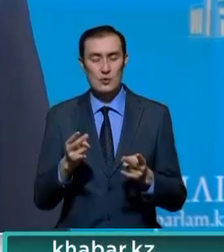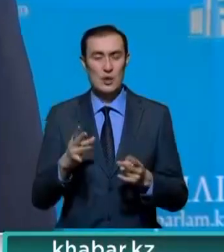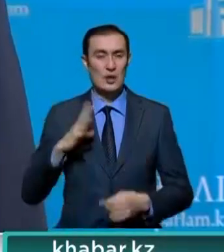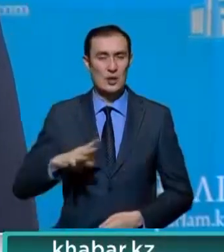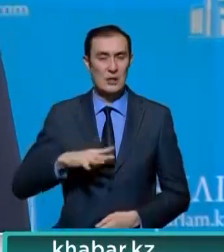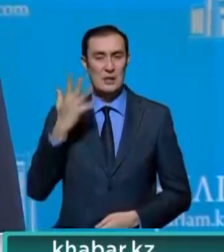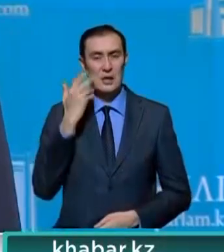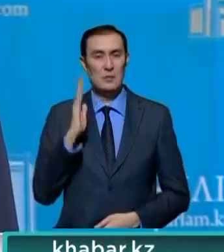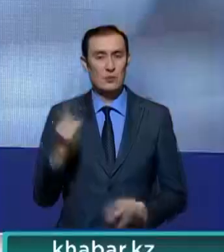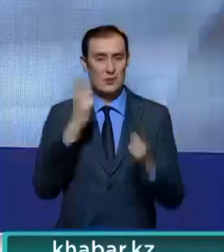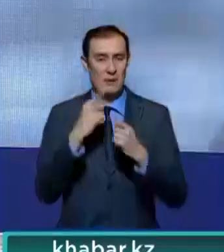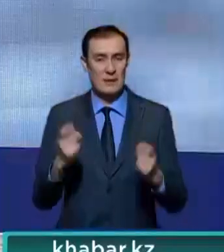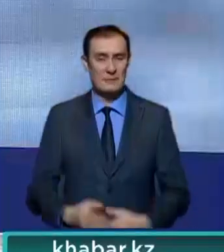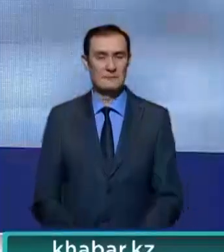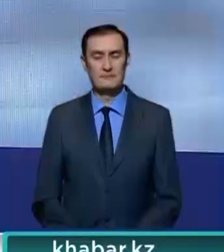президент объявит.